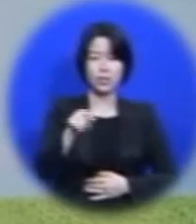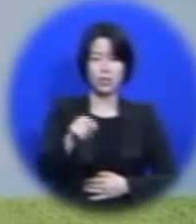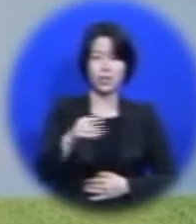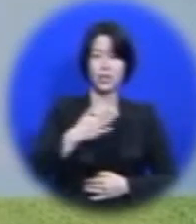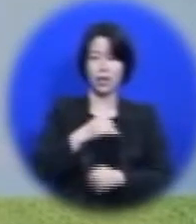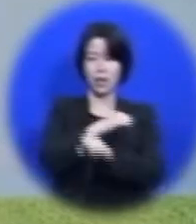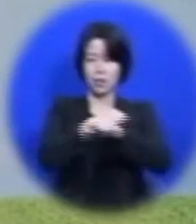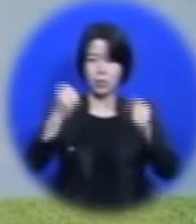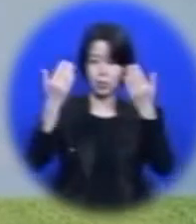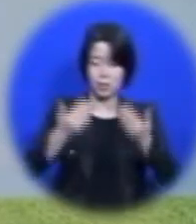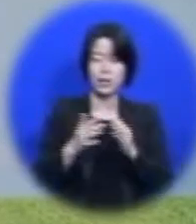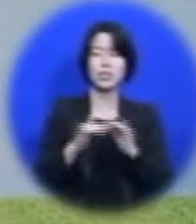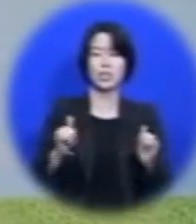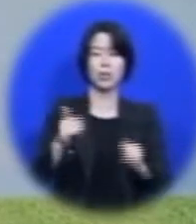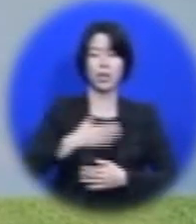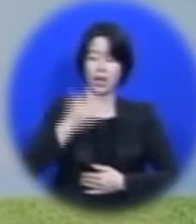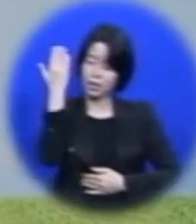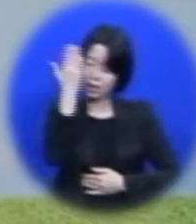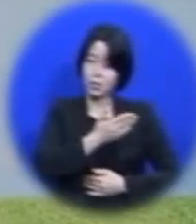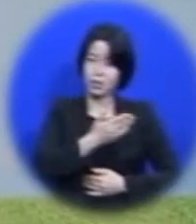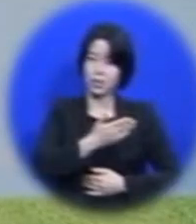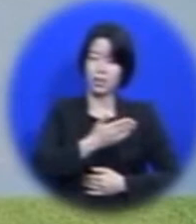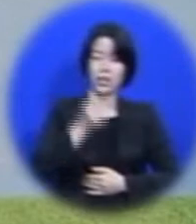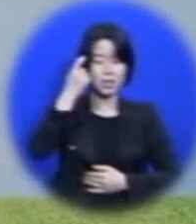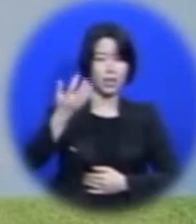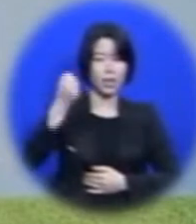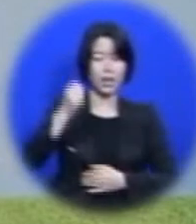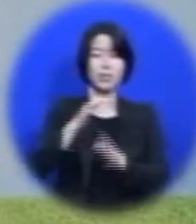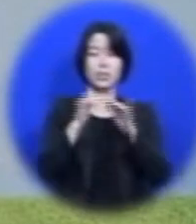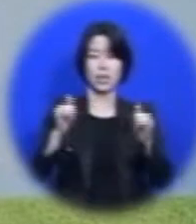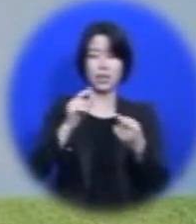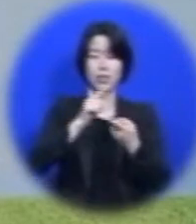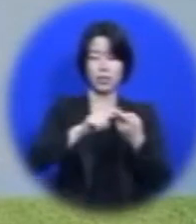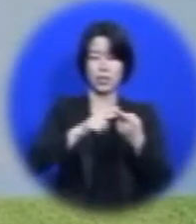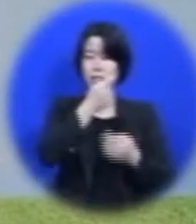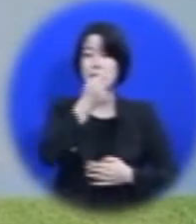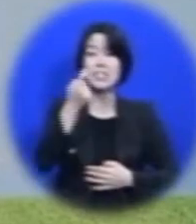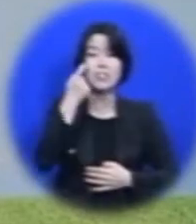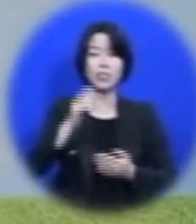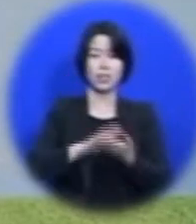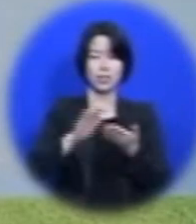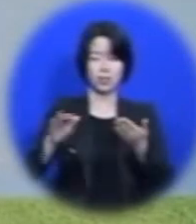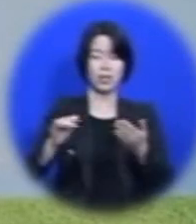내가 용서받은 자요, 내가 깨끗이 여김을 받은 자라는 증거니까.